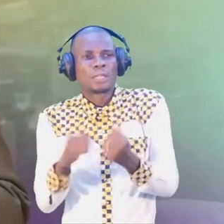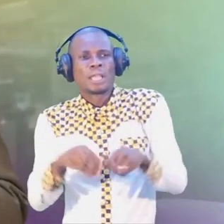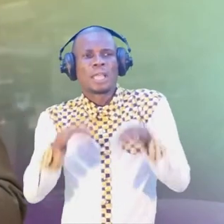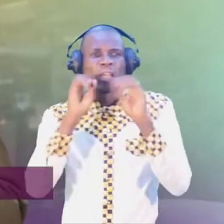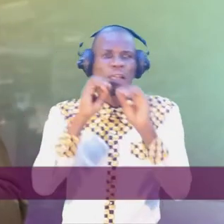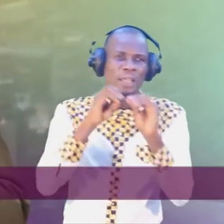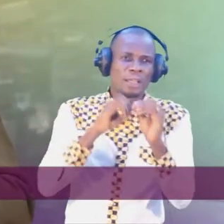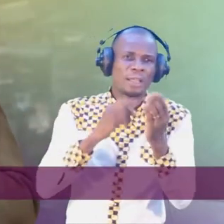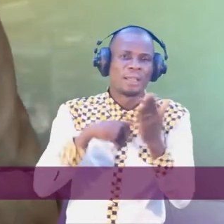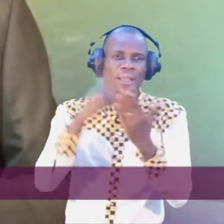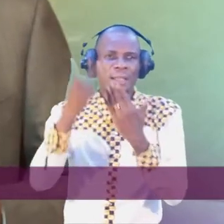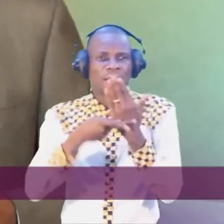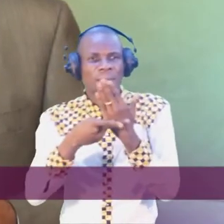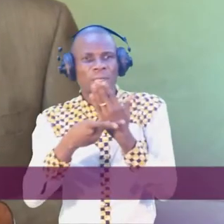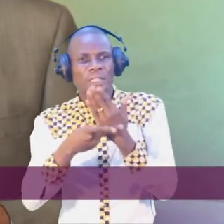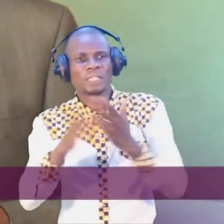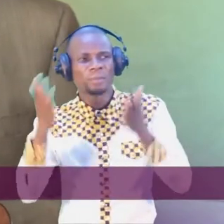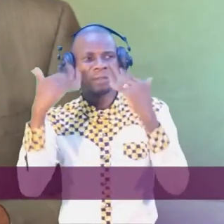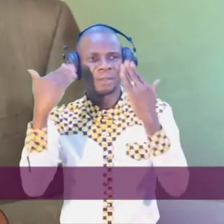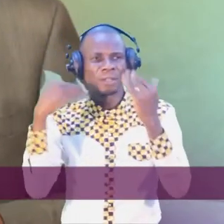Katika utafiti mmoja